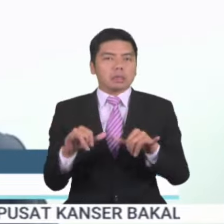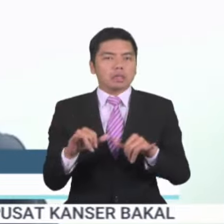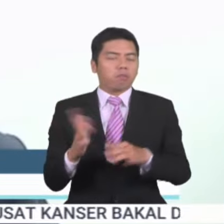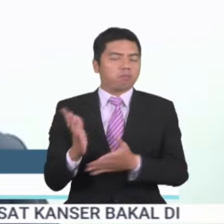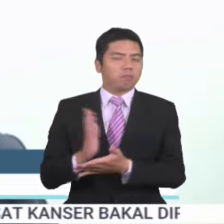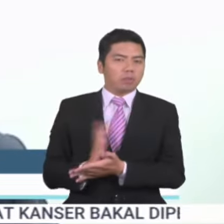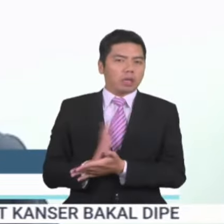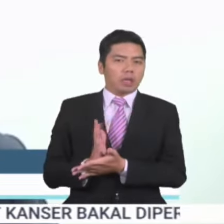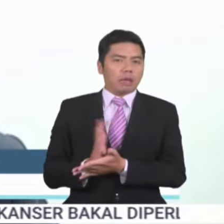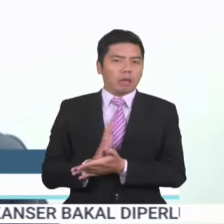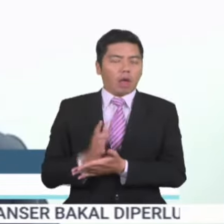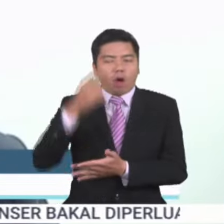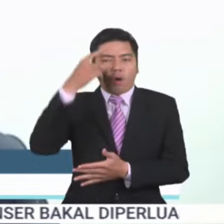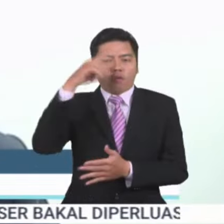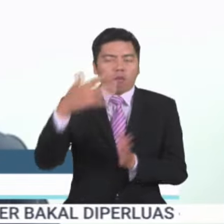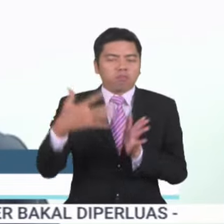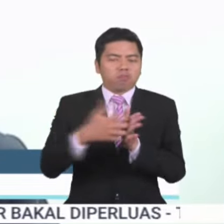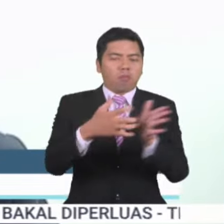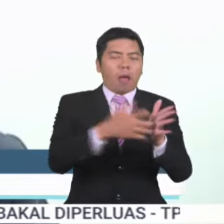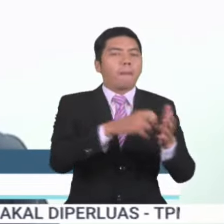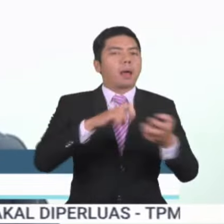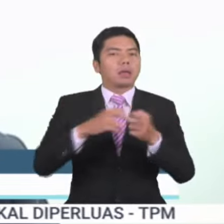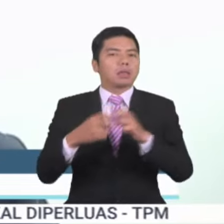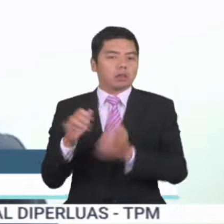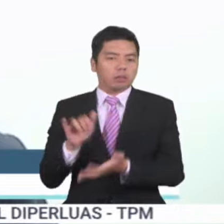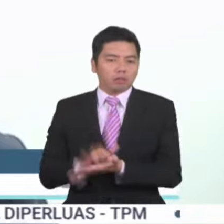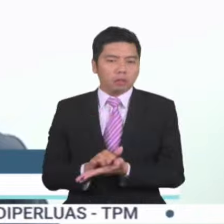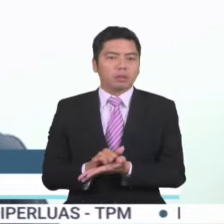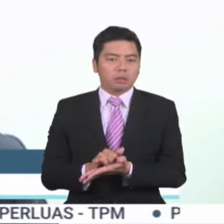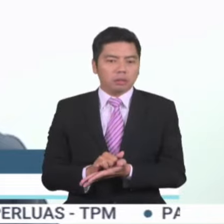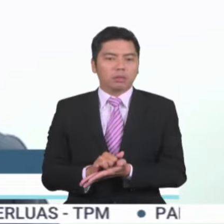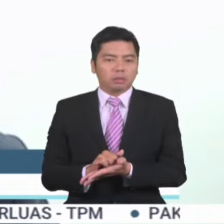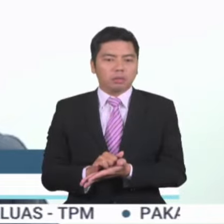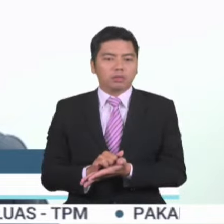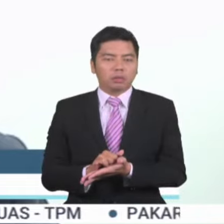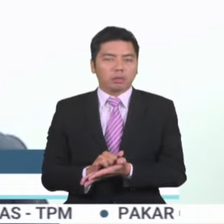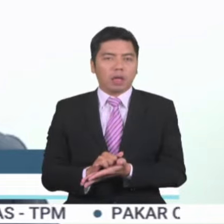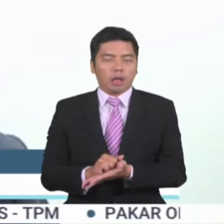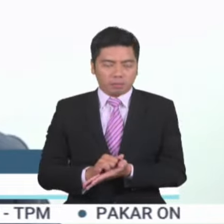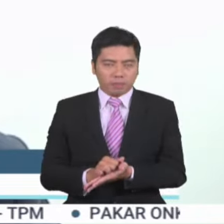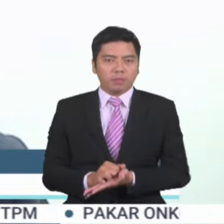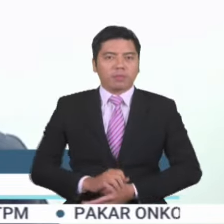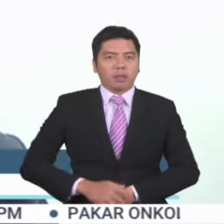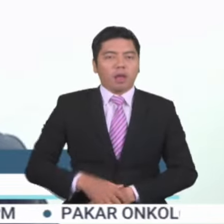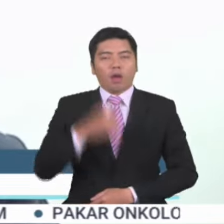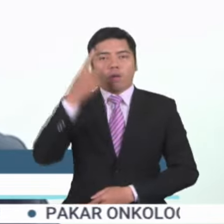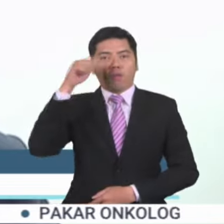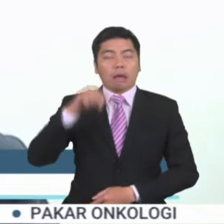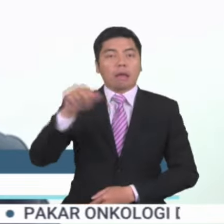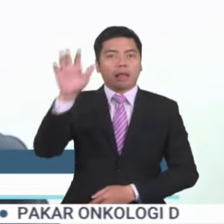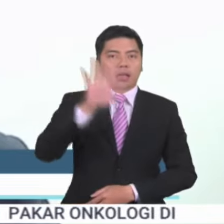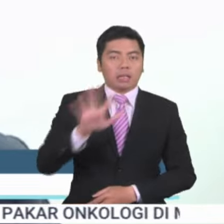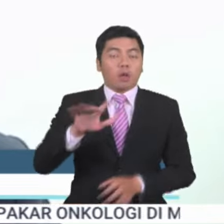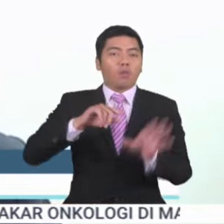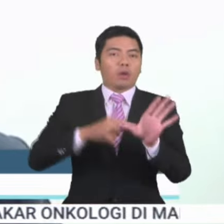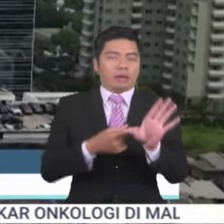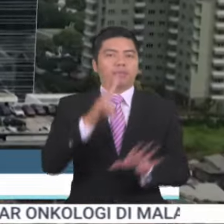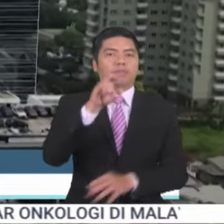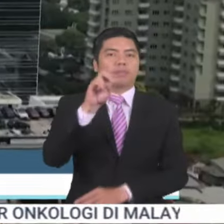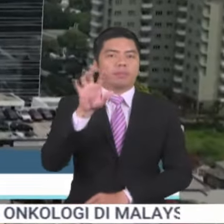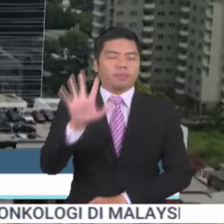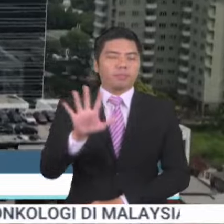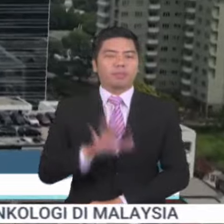lagi dengan kekangan isu-isu berkenaan sepanjang Malaysia mempengerusikan ASEAN bermula tahun